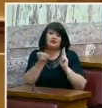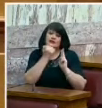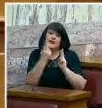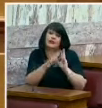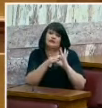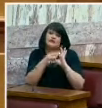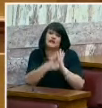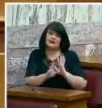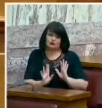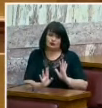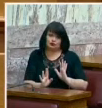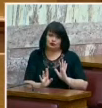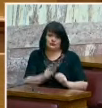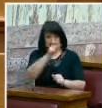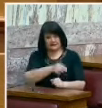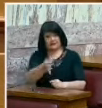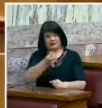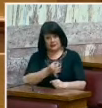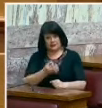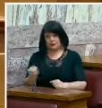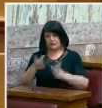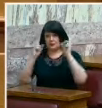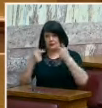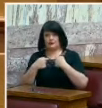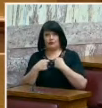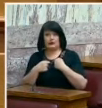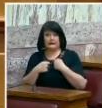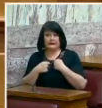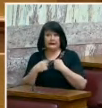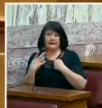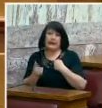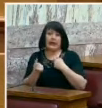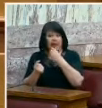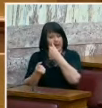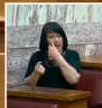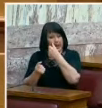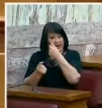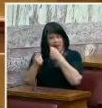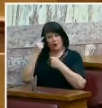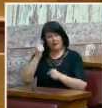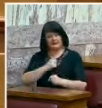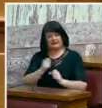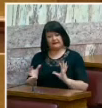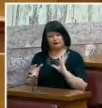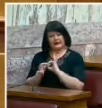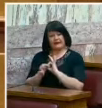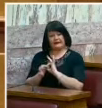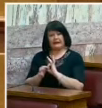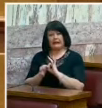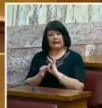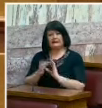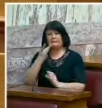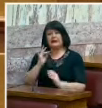να ισχυριστείτε ότι η Νέα Δημοκρατία έχει κάποιο είδους ιδεολογική συγγένεια με την Χρυσή